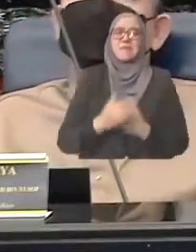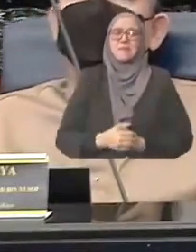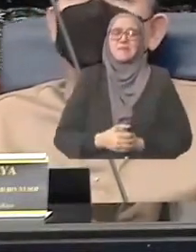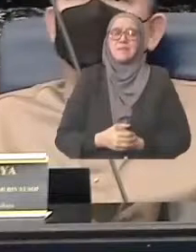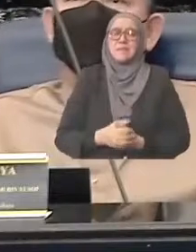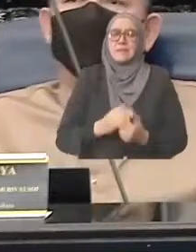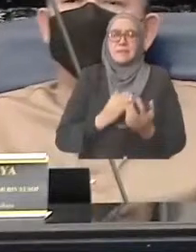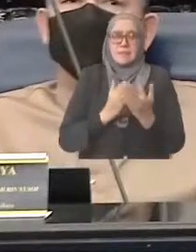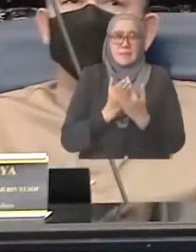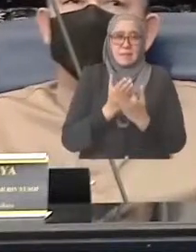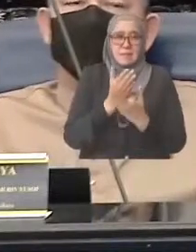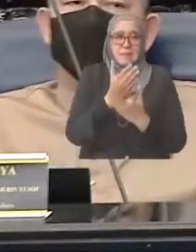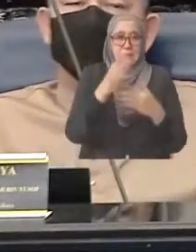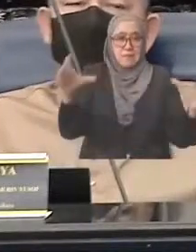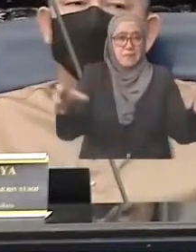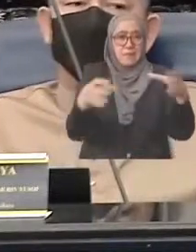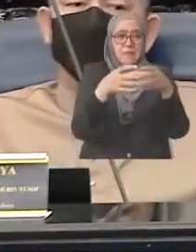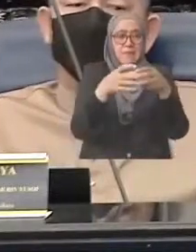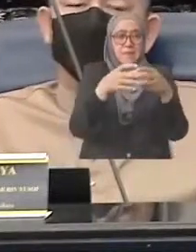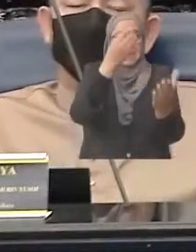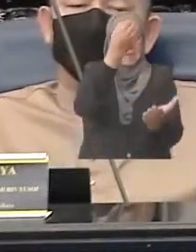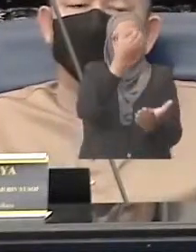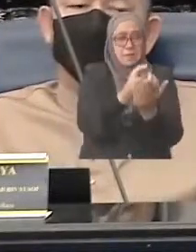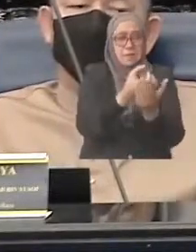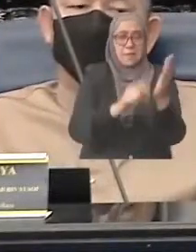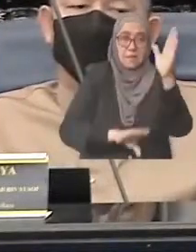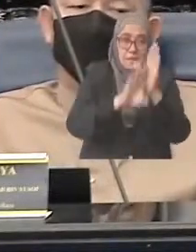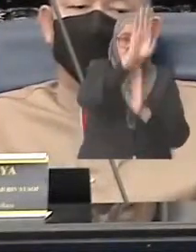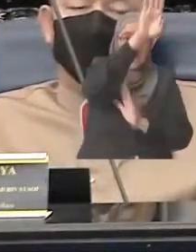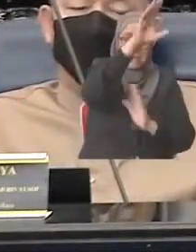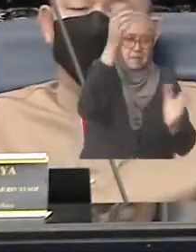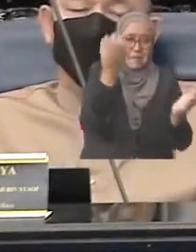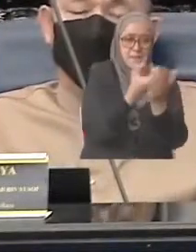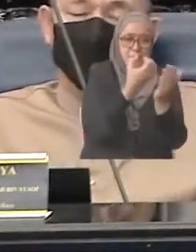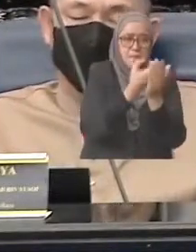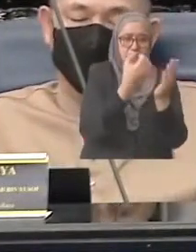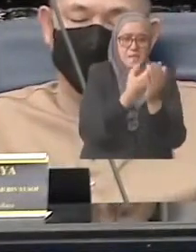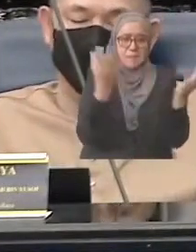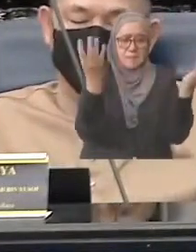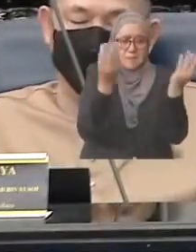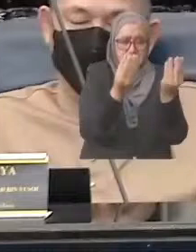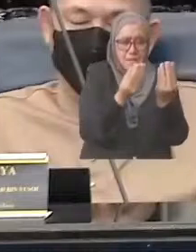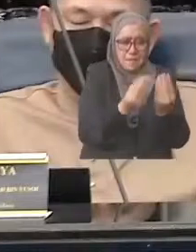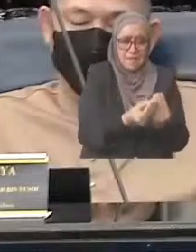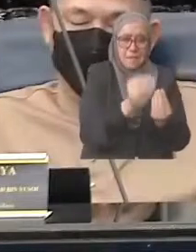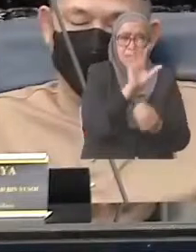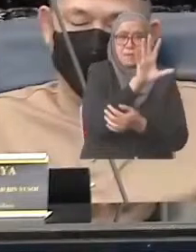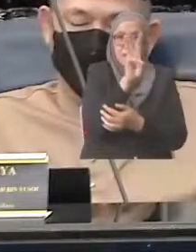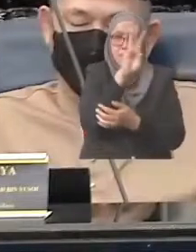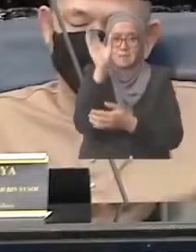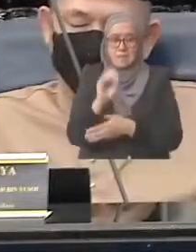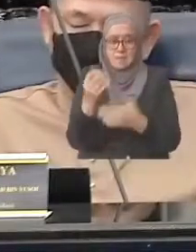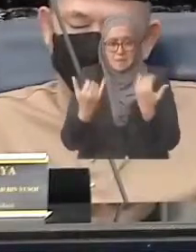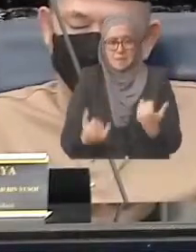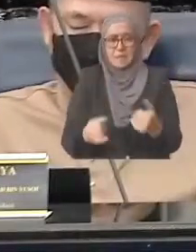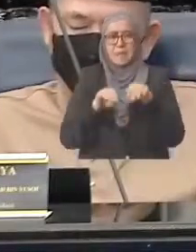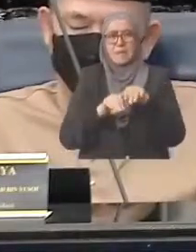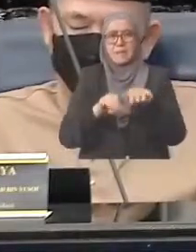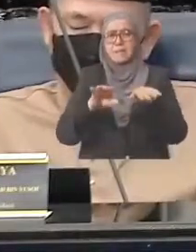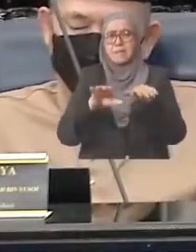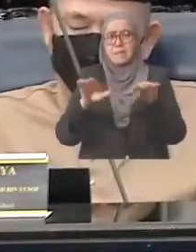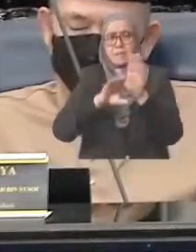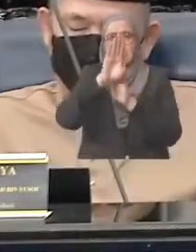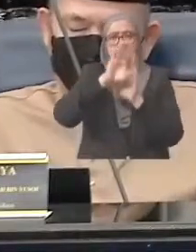pertumbuhan ekonomi yang sebelum ini menguncup di merupakan 600 pada tahun 2020 kini telah berkembang 7fun